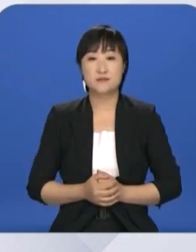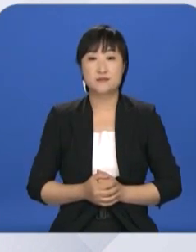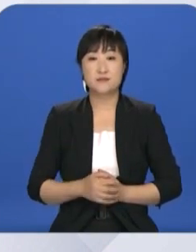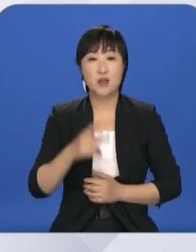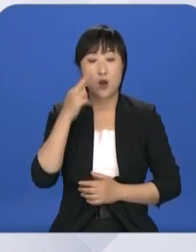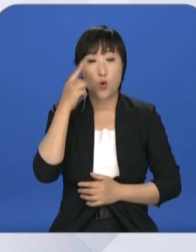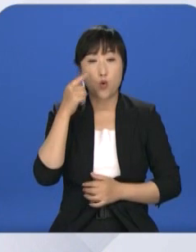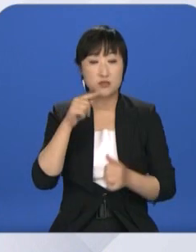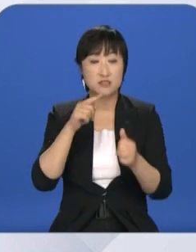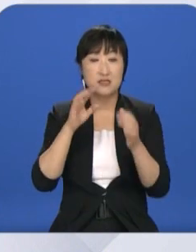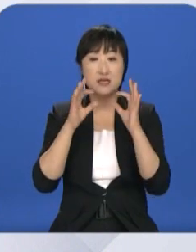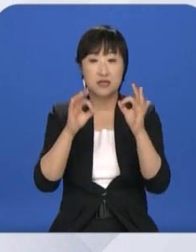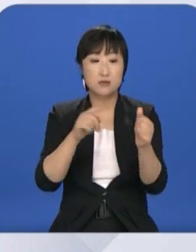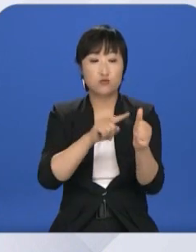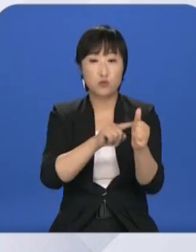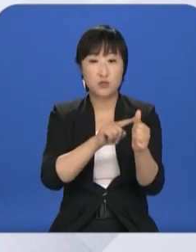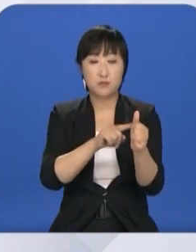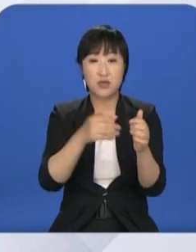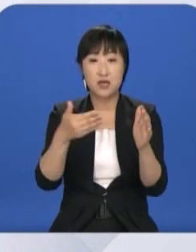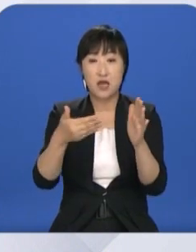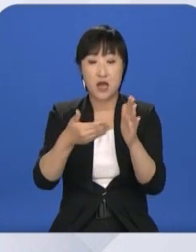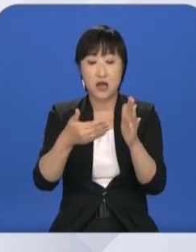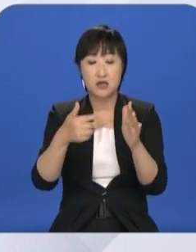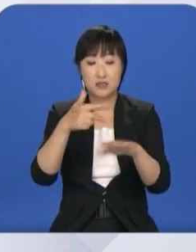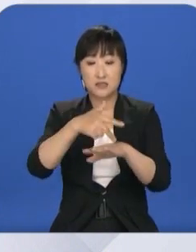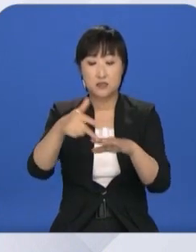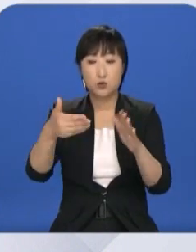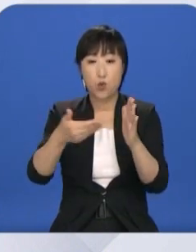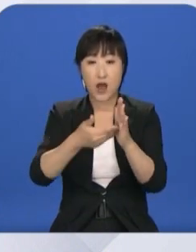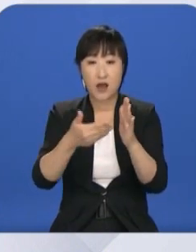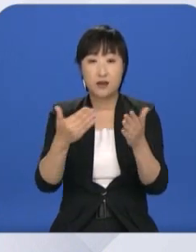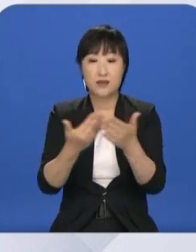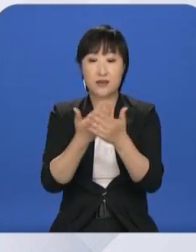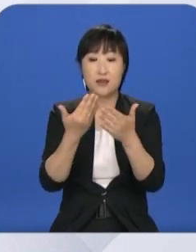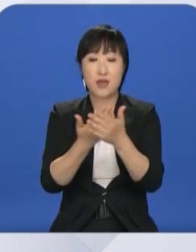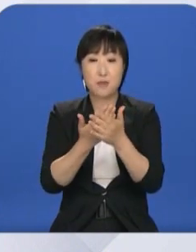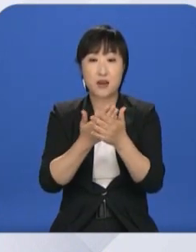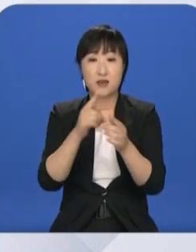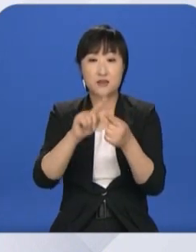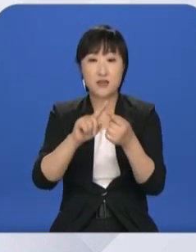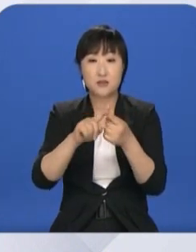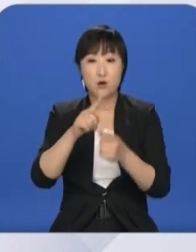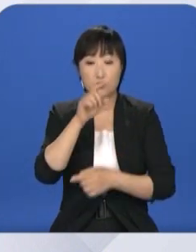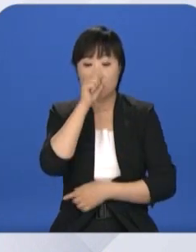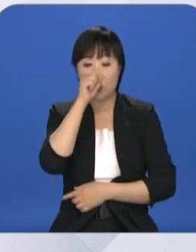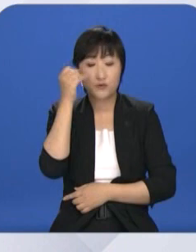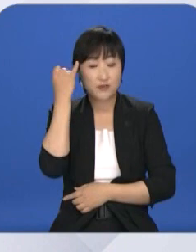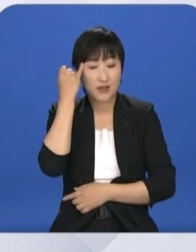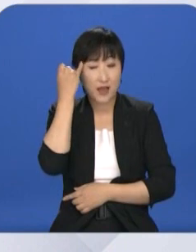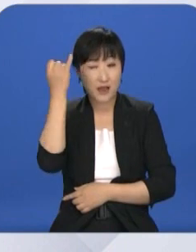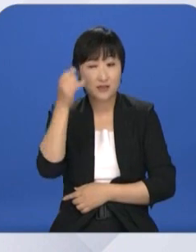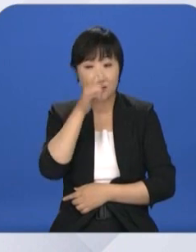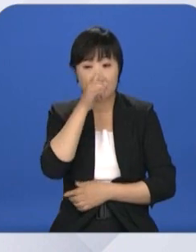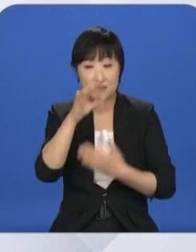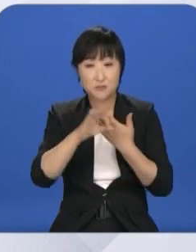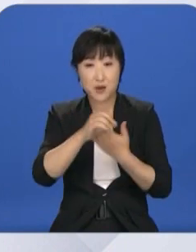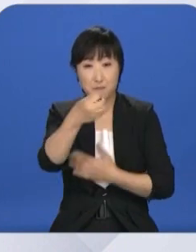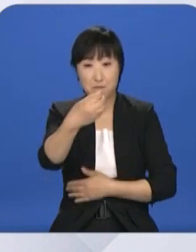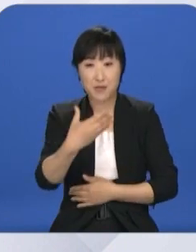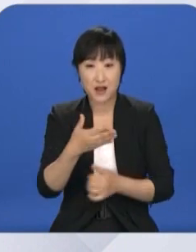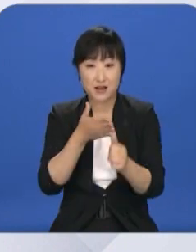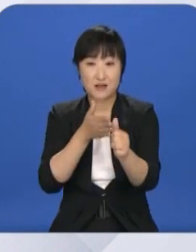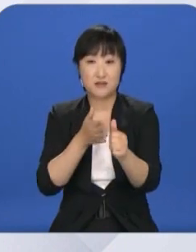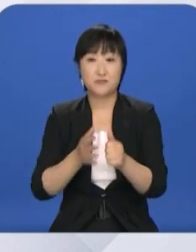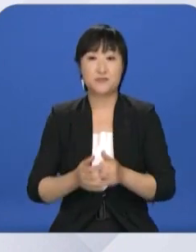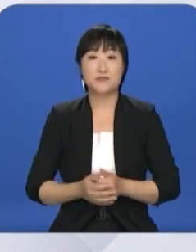혹시 김 후보님께서 진도항 개발에 대해서 그런 좋은 아이템이 있으시다면 이 기회를 빌려서 말씀해